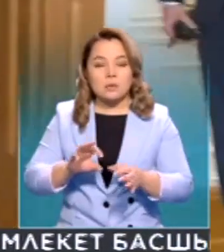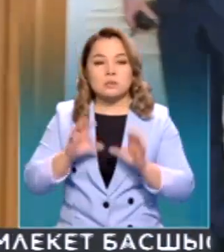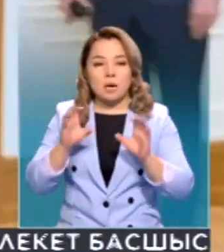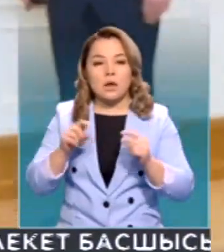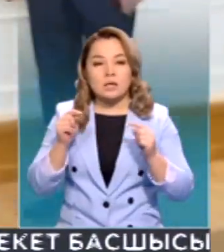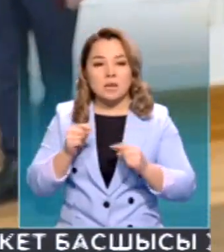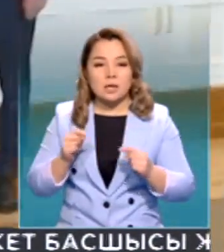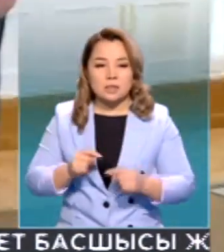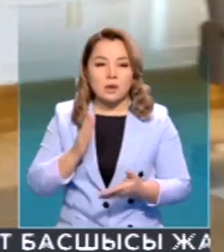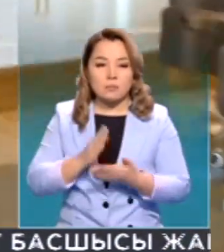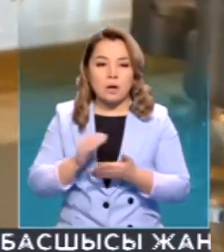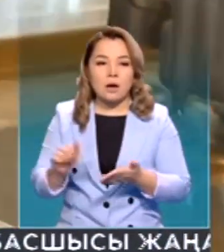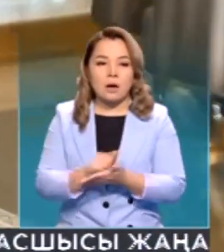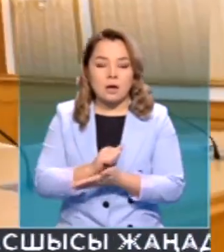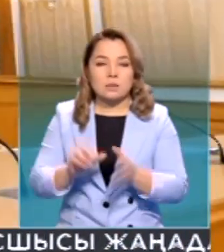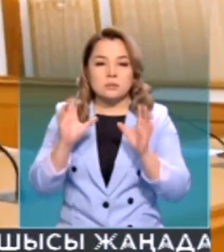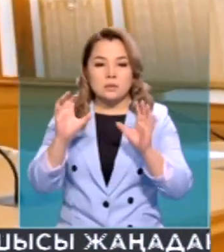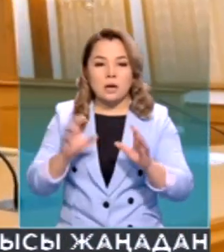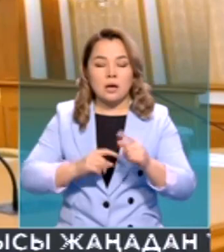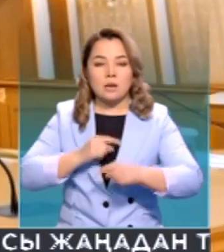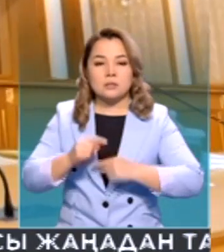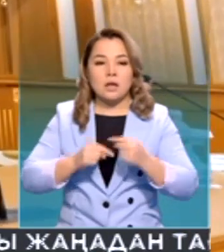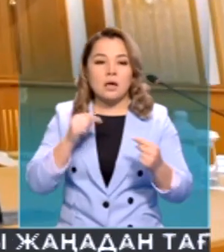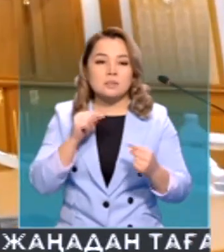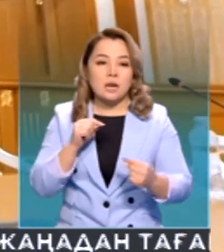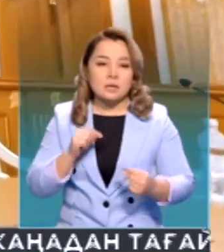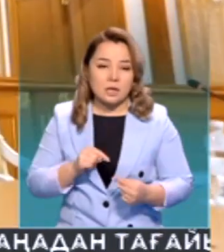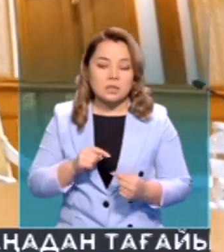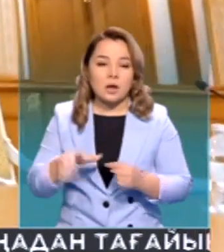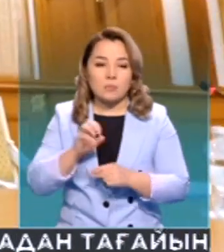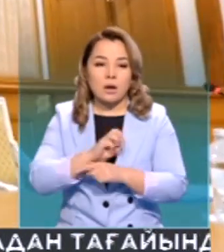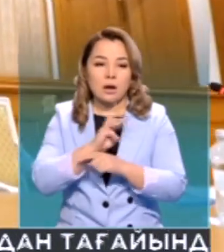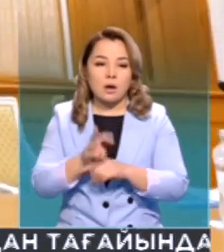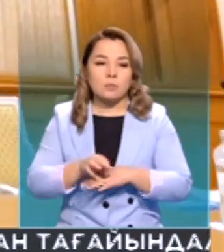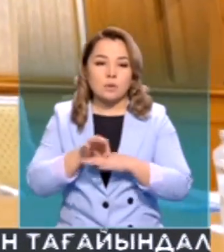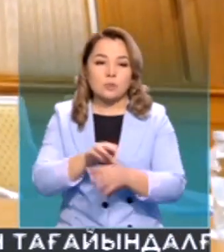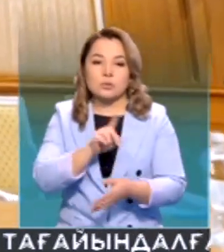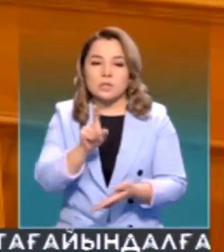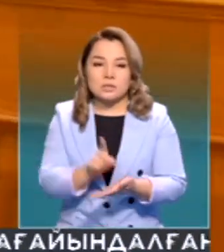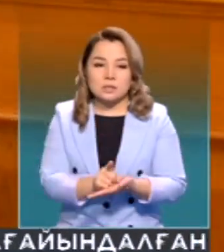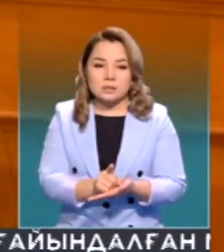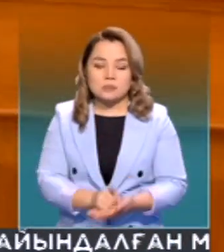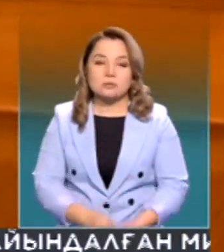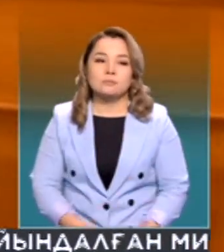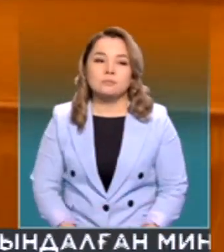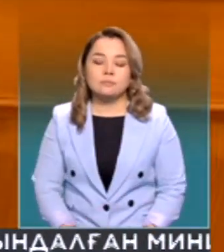сәйкес актілердің ата заңға сәйкестігін қамтамасыз етуі тиіс.